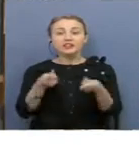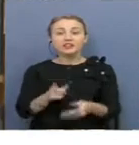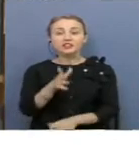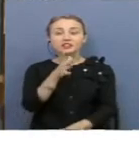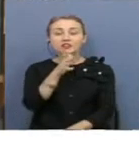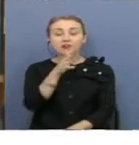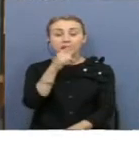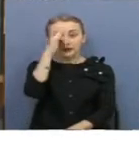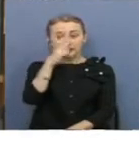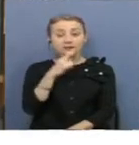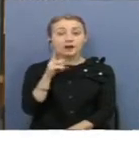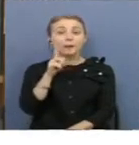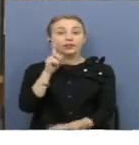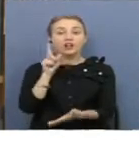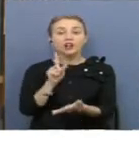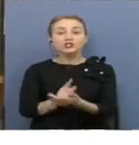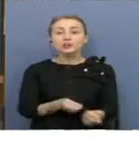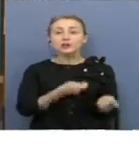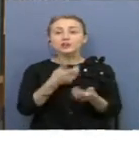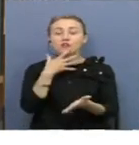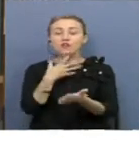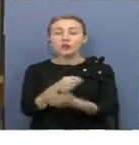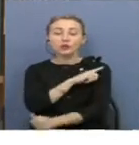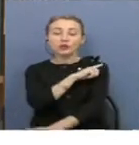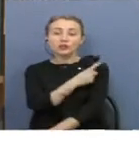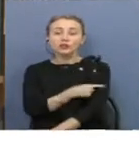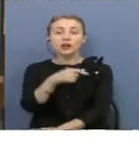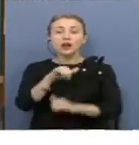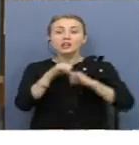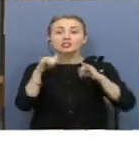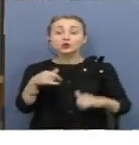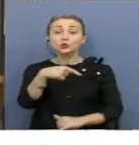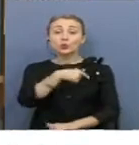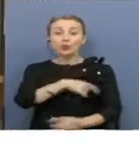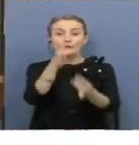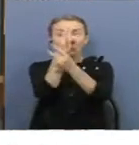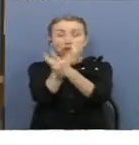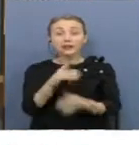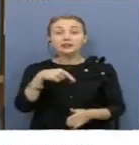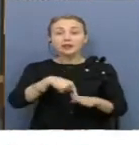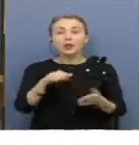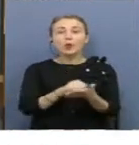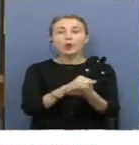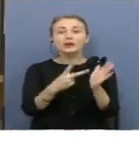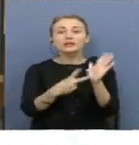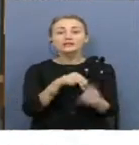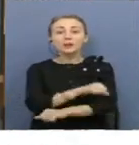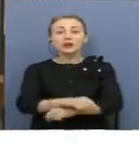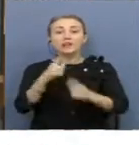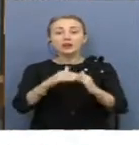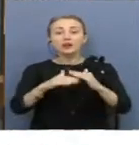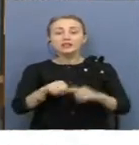Қазіргі уақытта қазақстандық жастар рухани мәдениеттің дамуына елеулі үлес қосуы тиіс. Елбасының ұлы даланың жеті қыры атты мақаласы